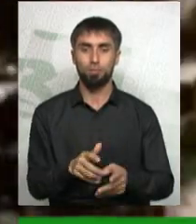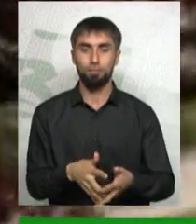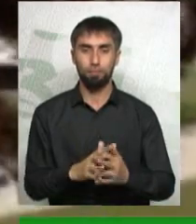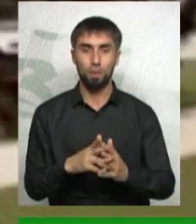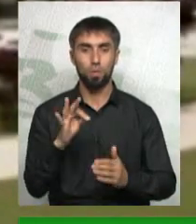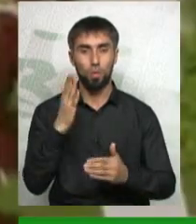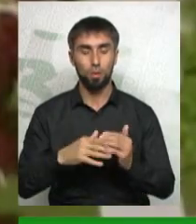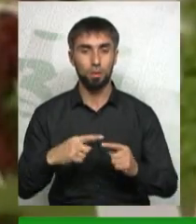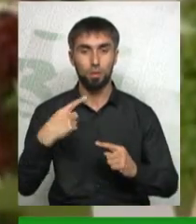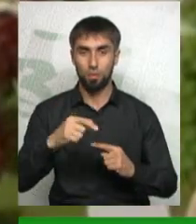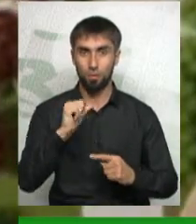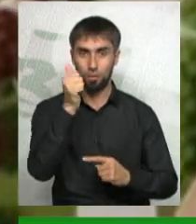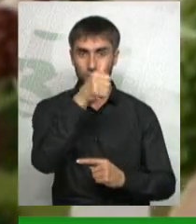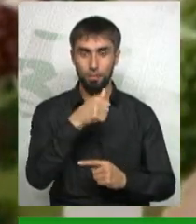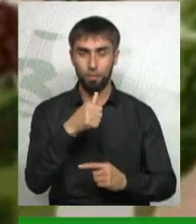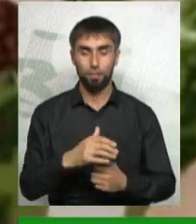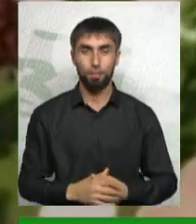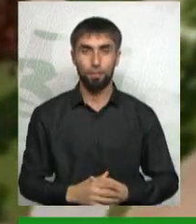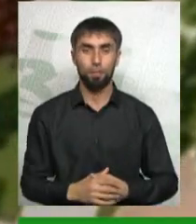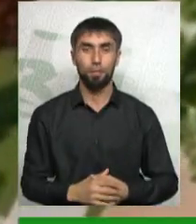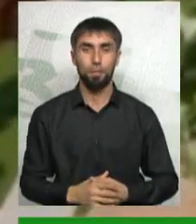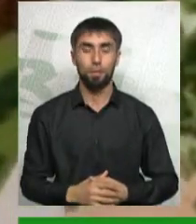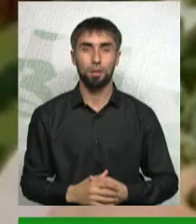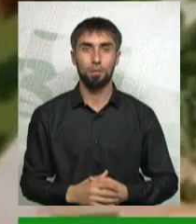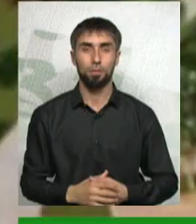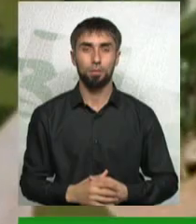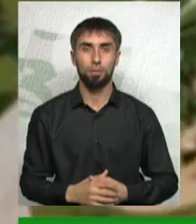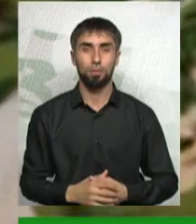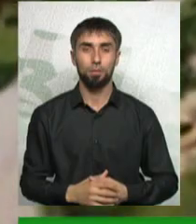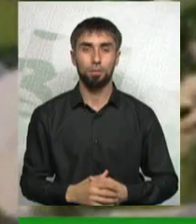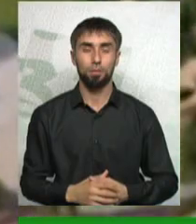реальность до конца следующего года. Зелимхан Калуев, Мухаммад Билакиев, Новости 24.